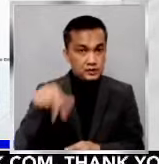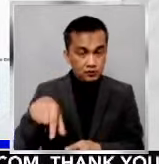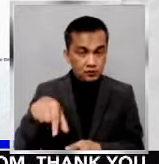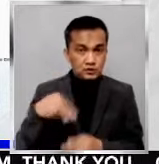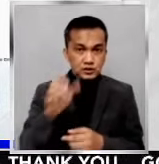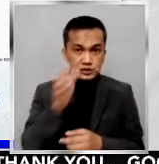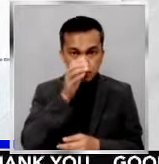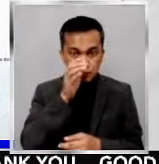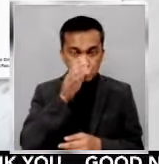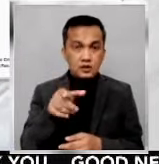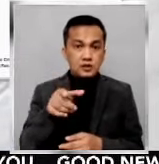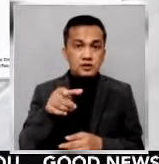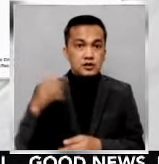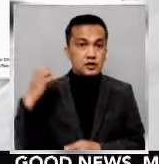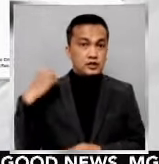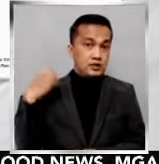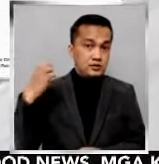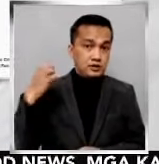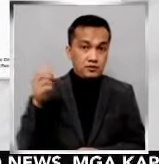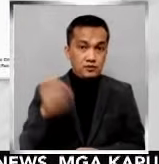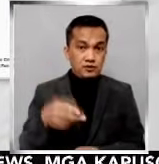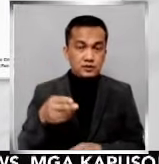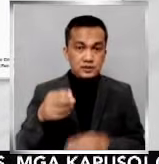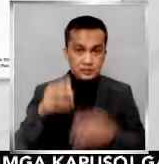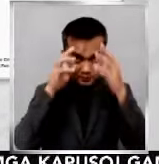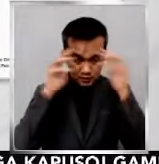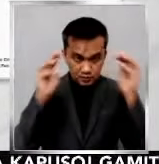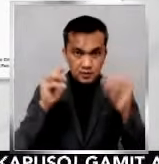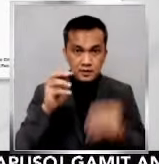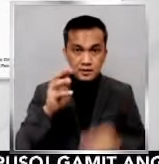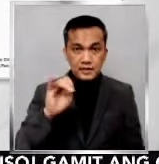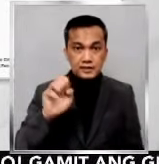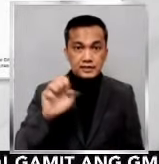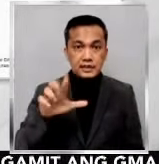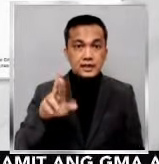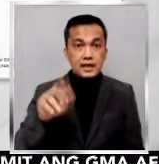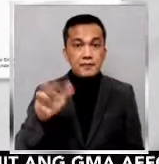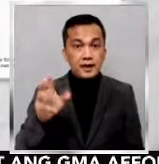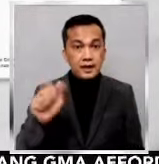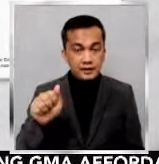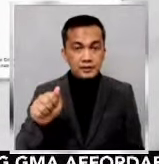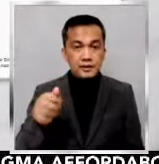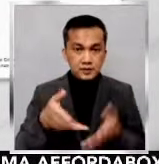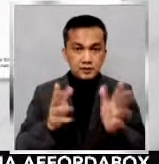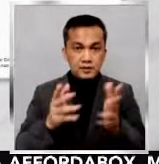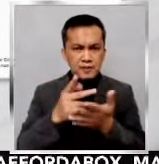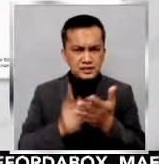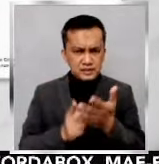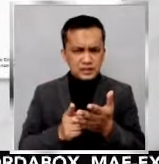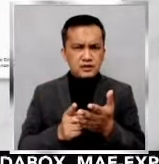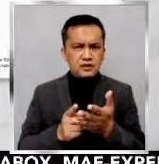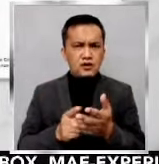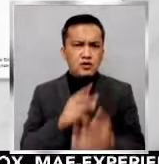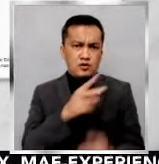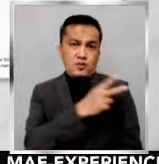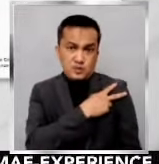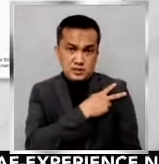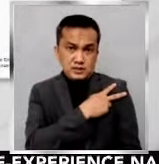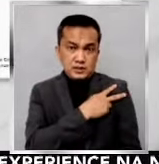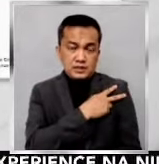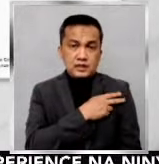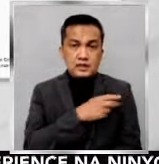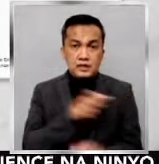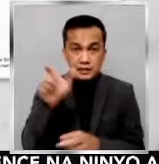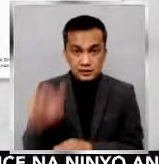order na inilabas ni Acting Mayor Michael Rama, pinapayagan na ang mga partially o fully vaccinated na mga individual na mag-dine-in sa